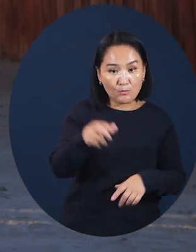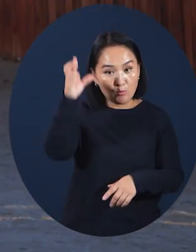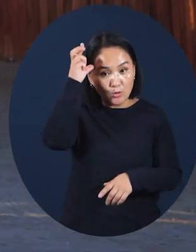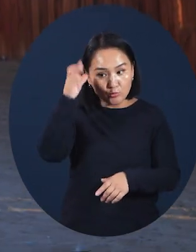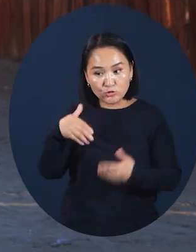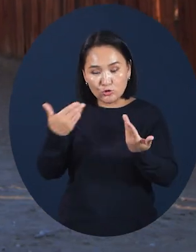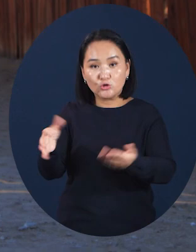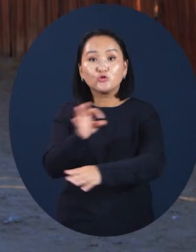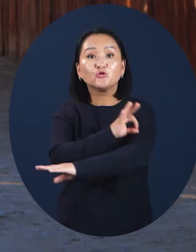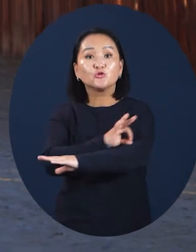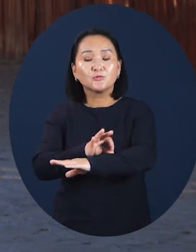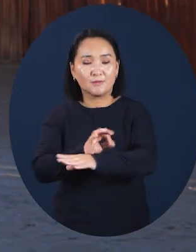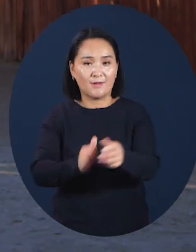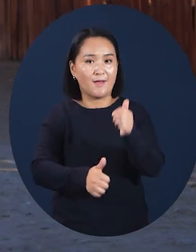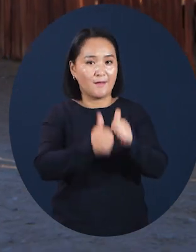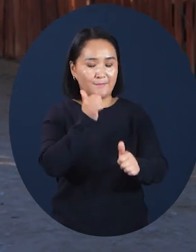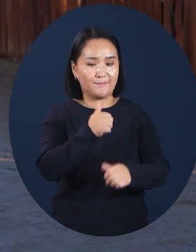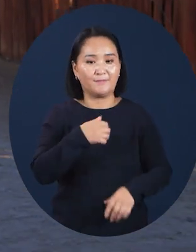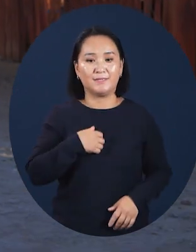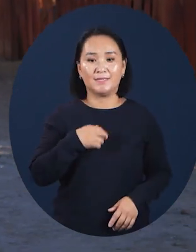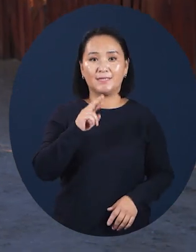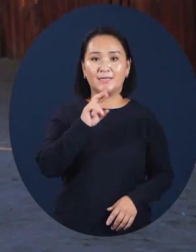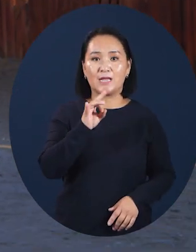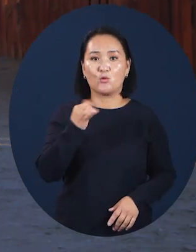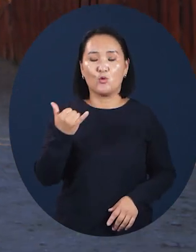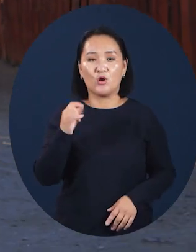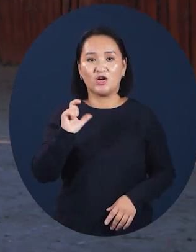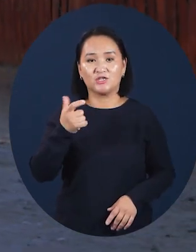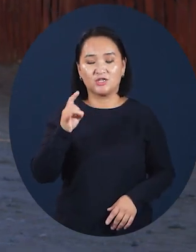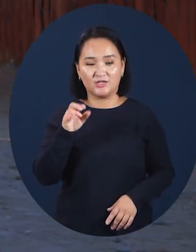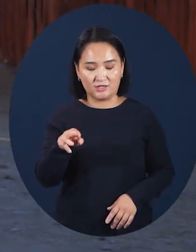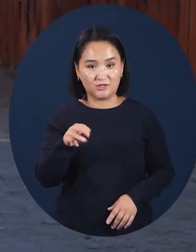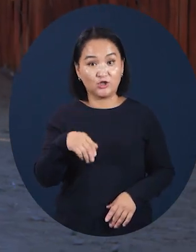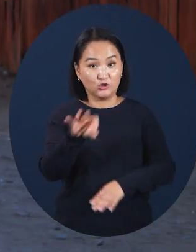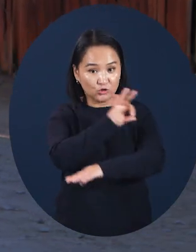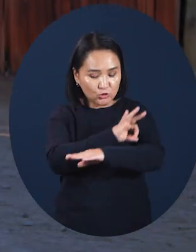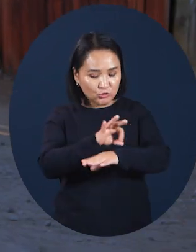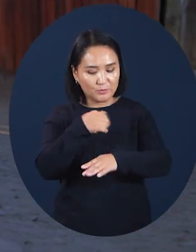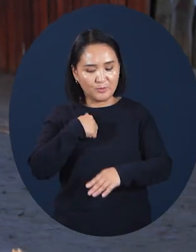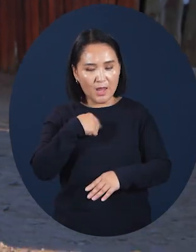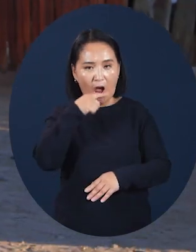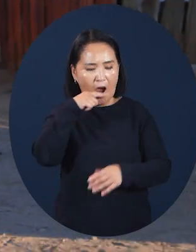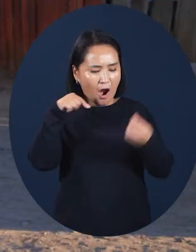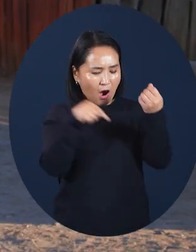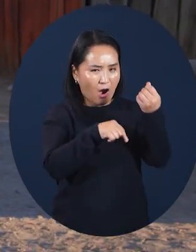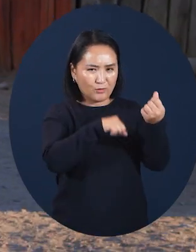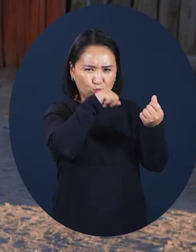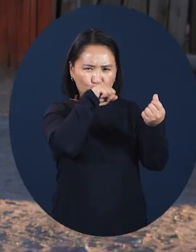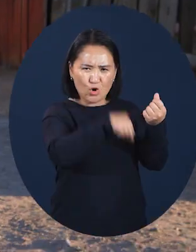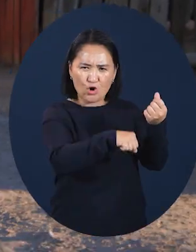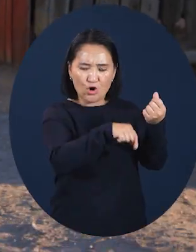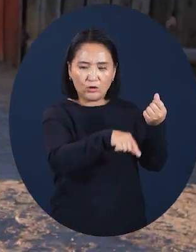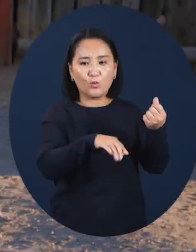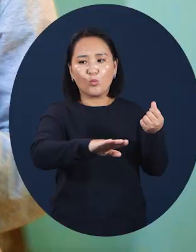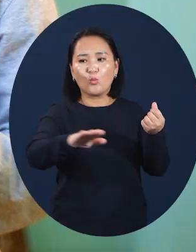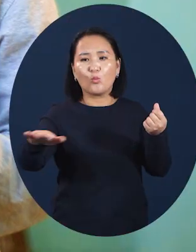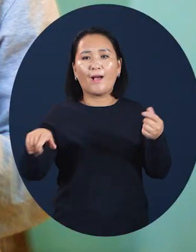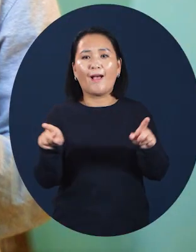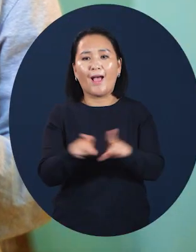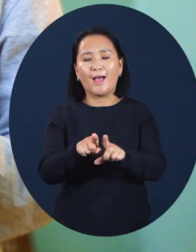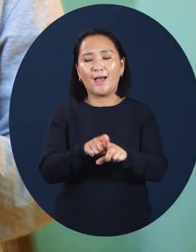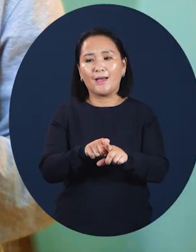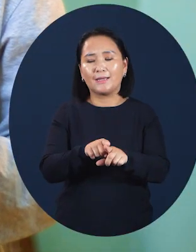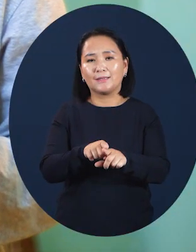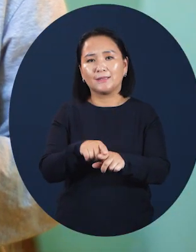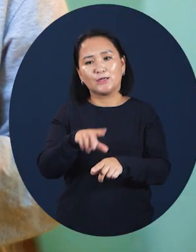байгаа. Үүний нэг нь манай яруу ихшгэлэн төсөл бөгөөд би морин хууранд маш хайртай дуртай хүн болохоор бус хүмүүстэй ч гэсэн сурахыг хүсдэг.